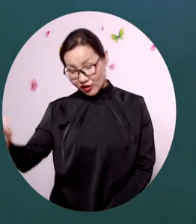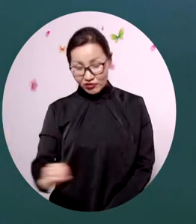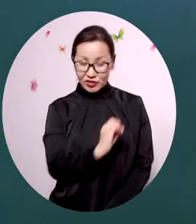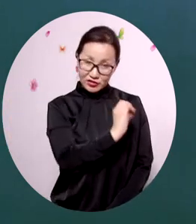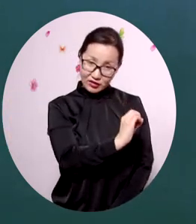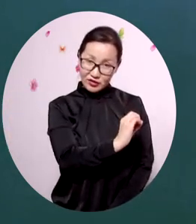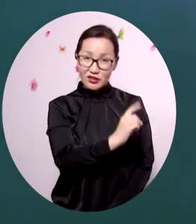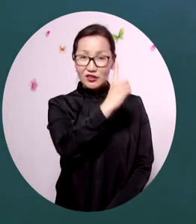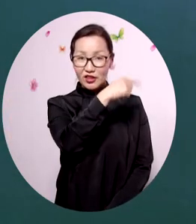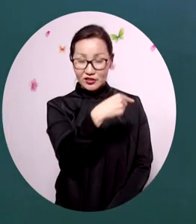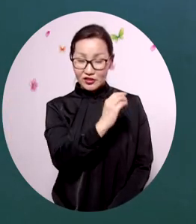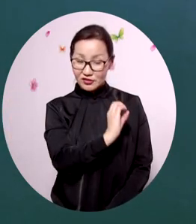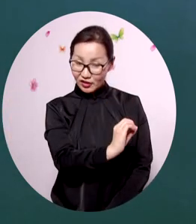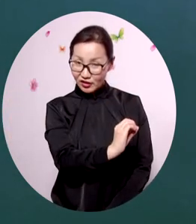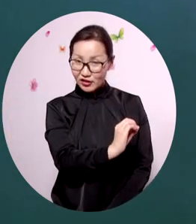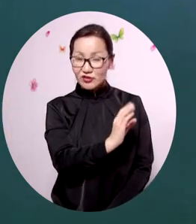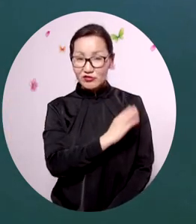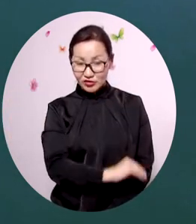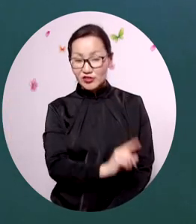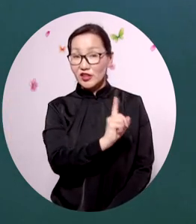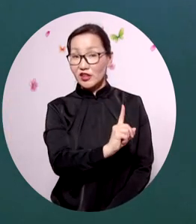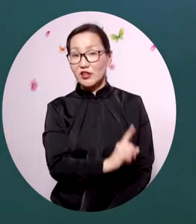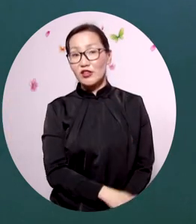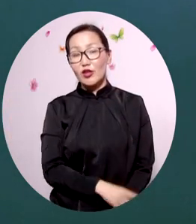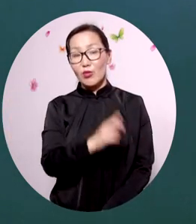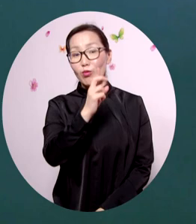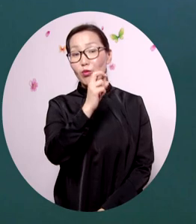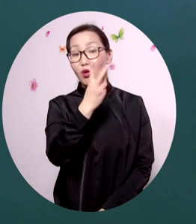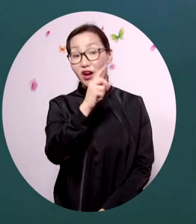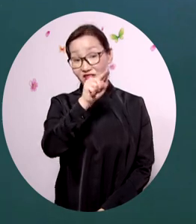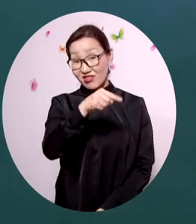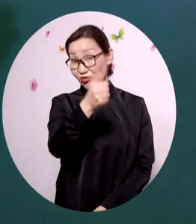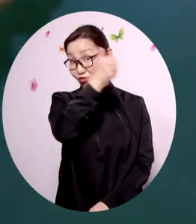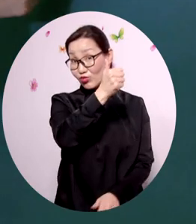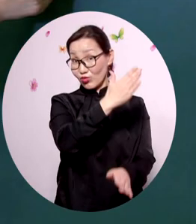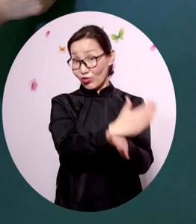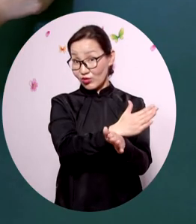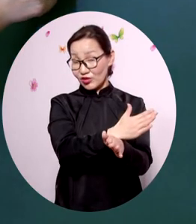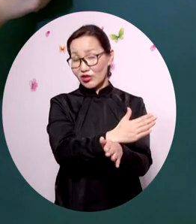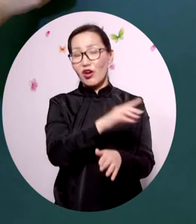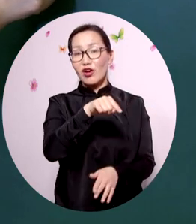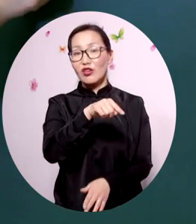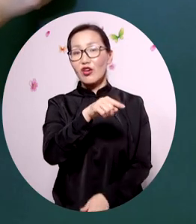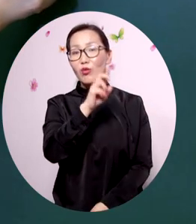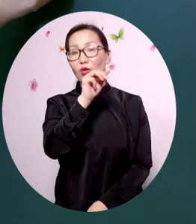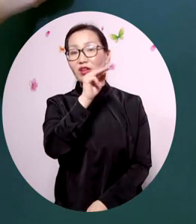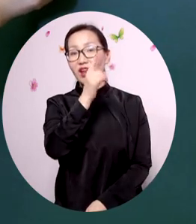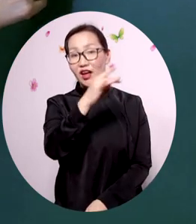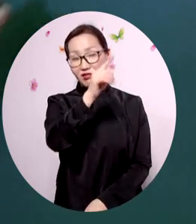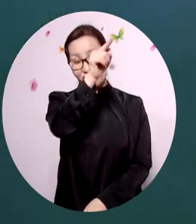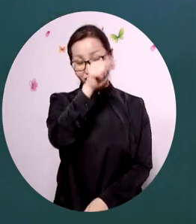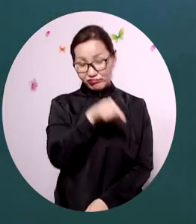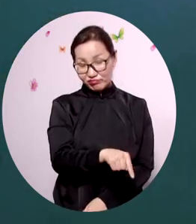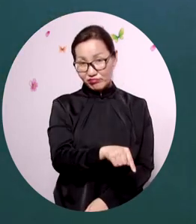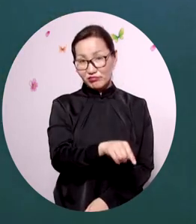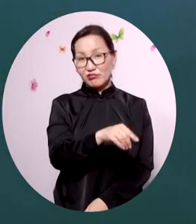1-ээс тэгийг асгаар 1. За бүхлийн хэсэг маань дууссан учраас бид нар ногдурт бүхлийн цэгийг